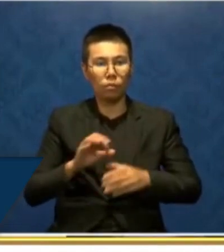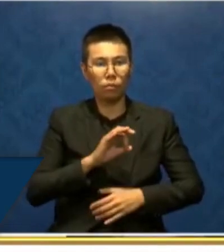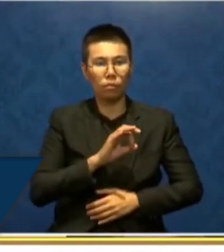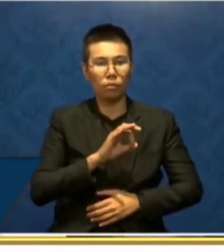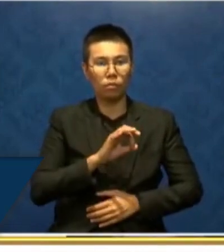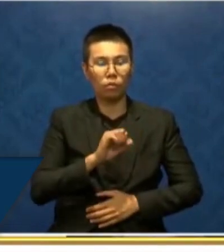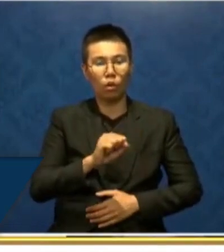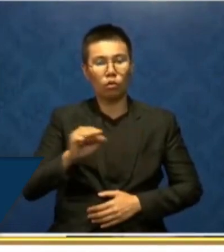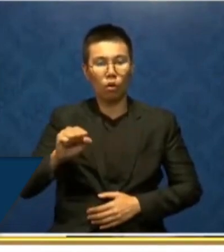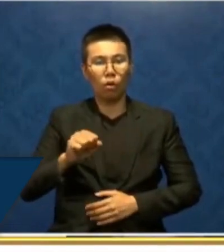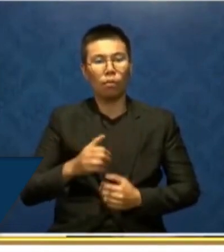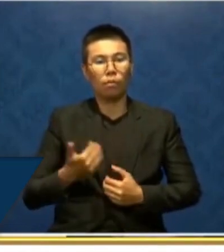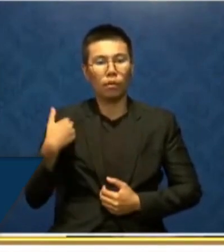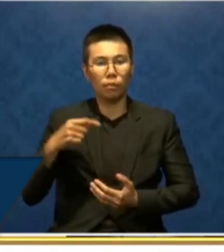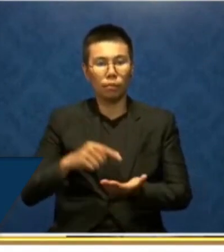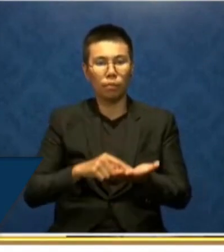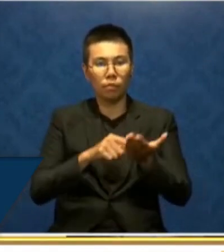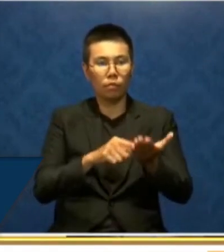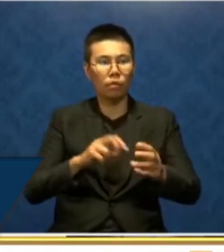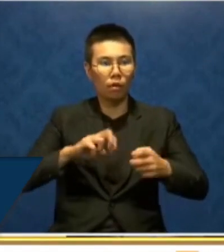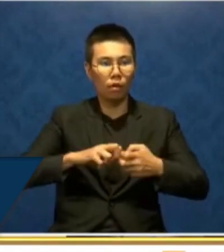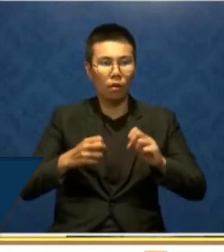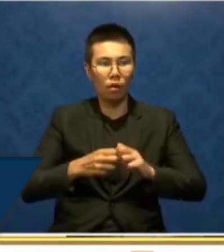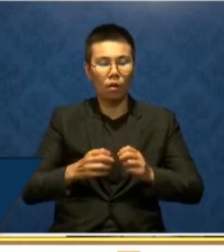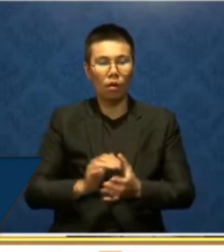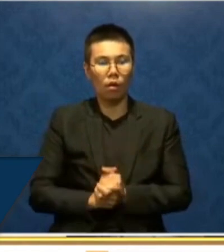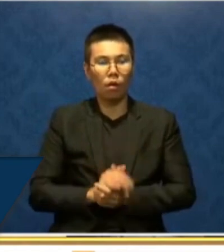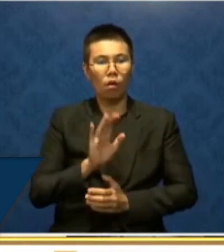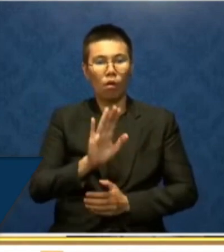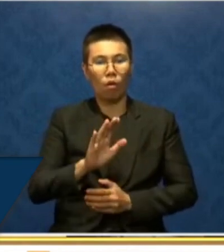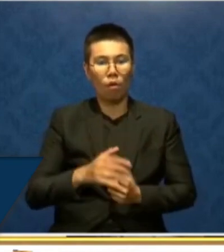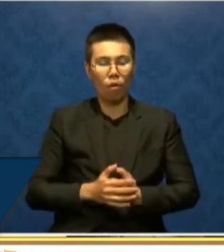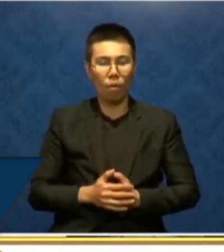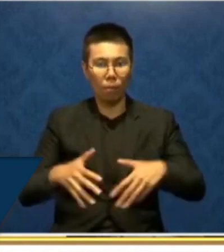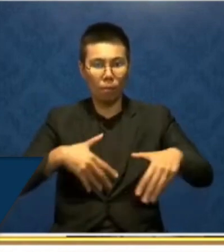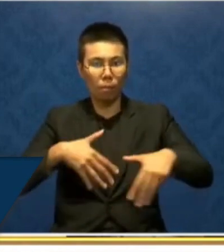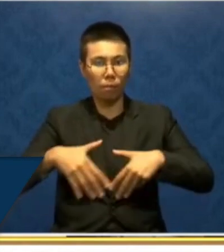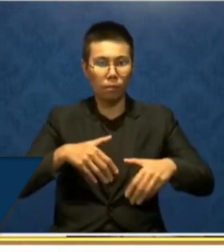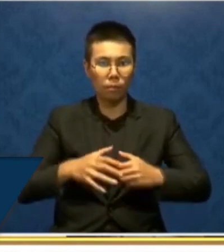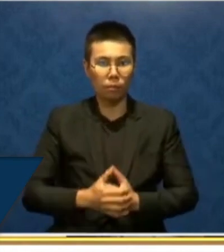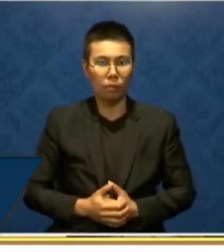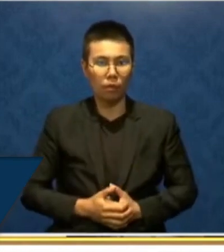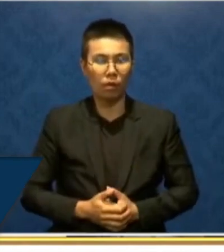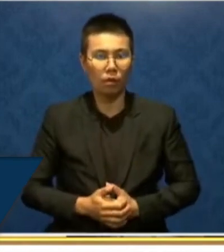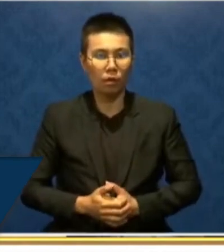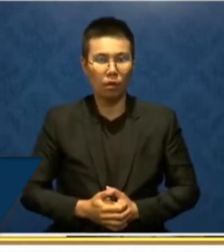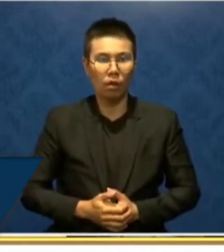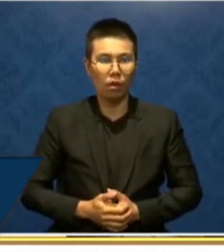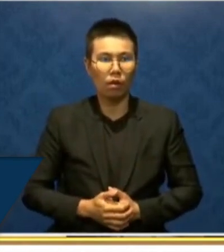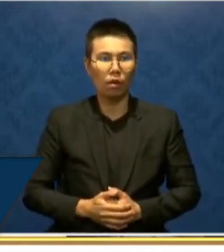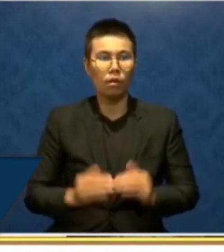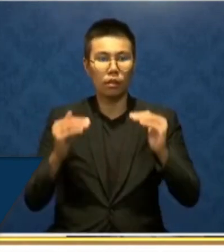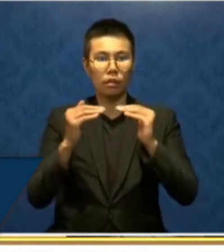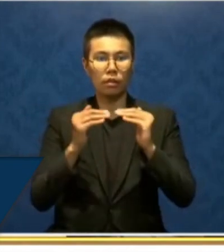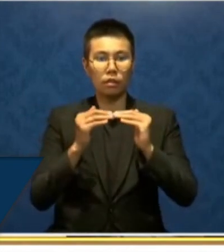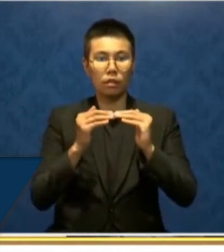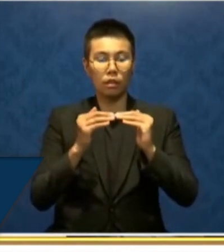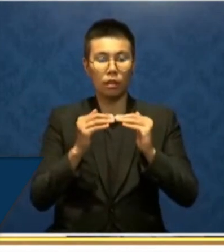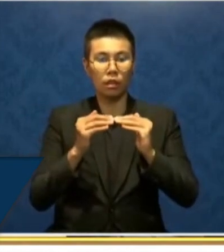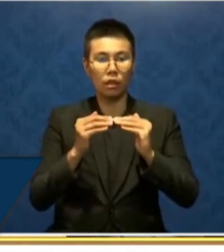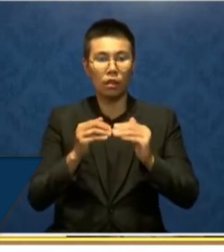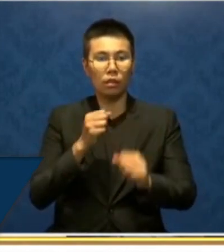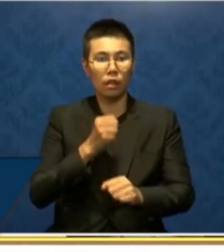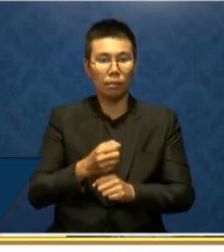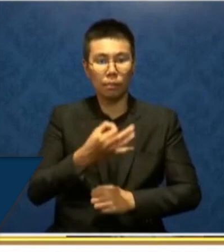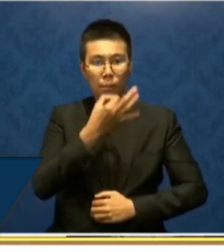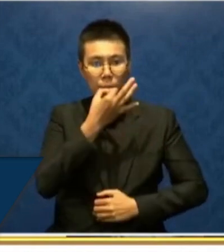นะครับซึ่งเป็นเรื่องที่เป็นปัญหานะครับของพี่น้องประชาชนนะครับโดยเฉพาะเรื่องของสิทธิและที่ดินในการทำกินนะ